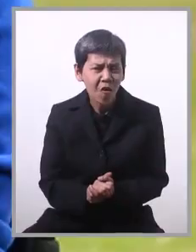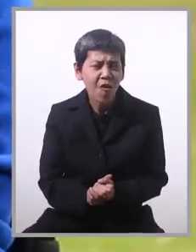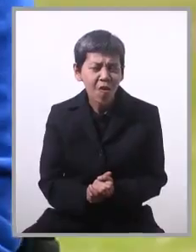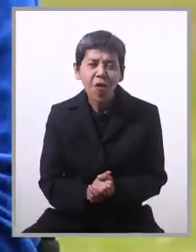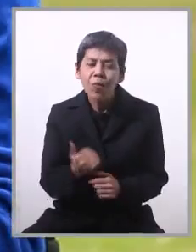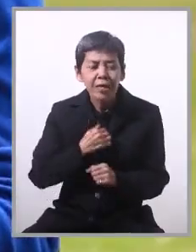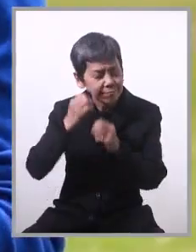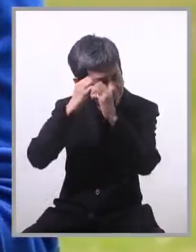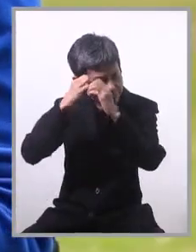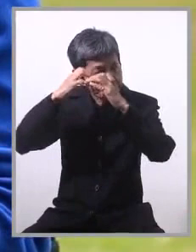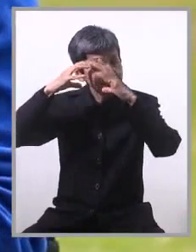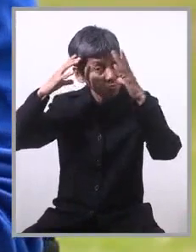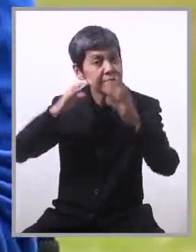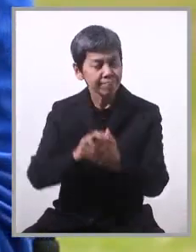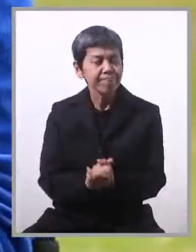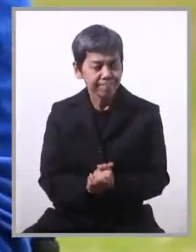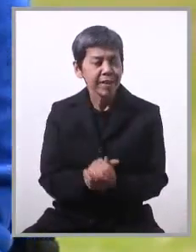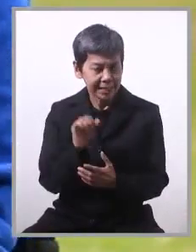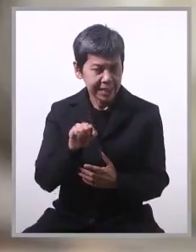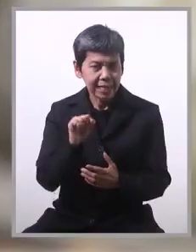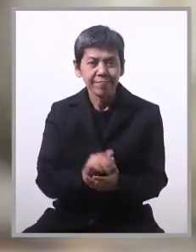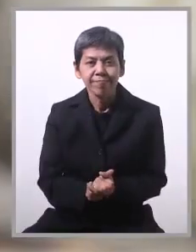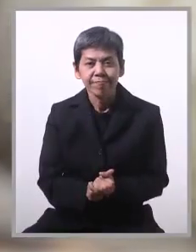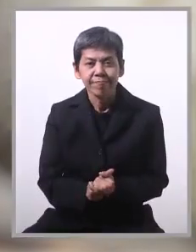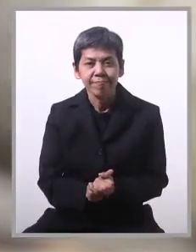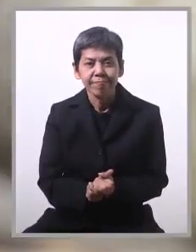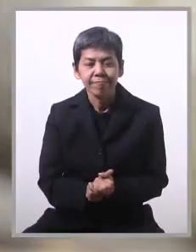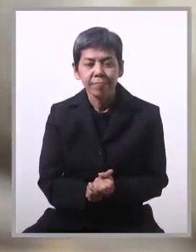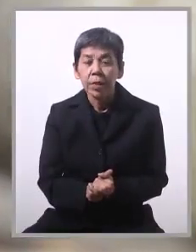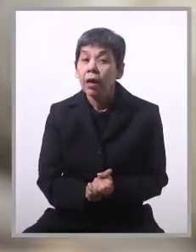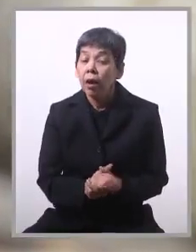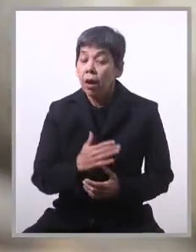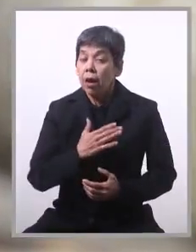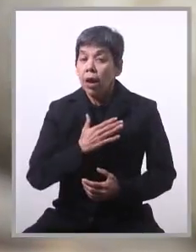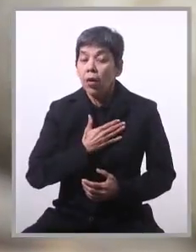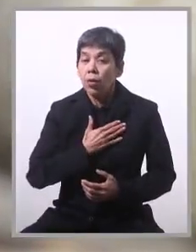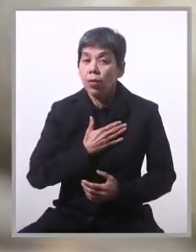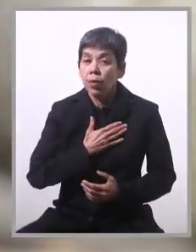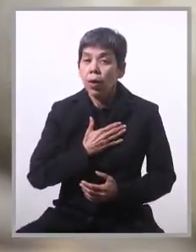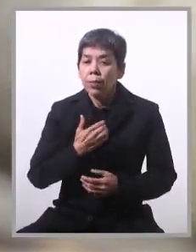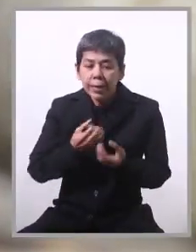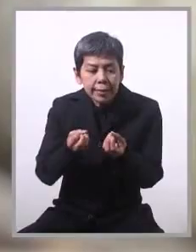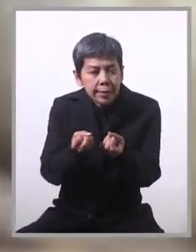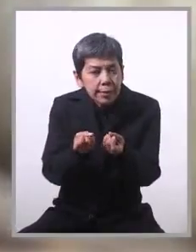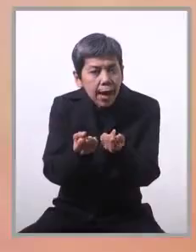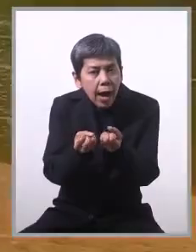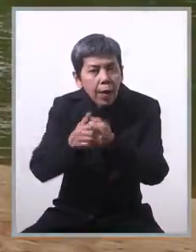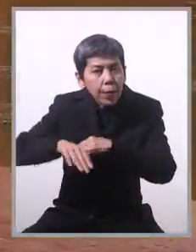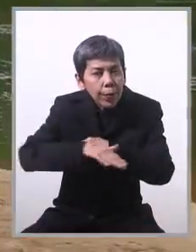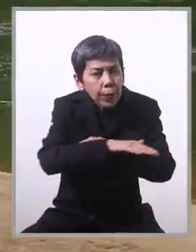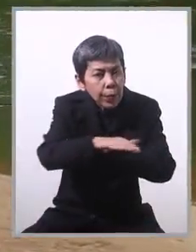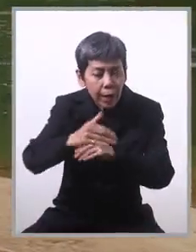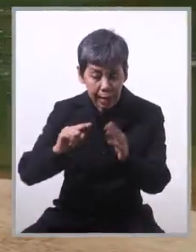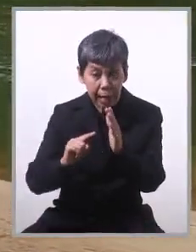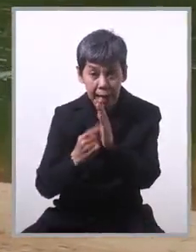มของอีสานนี้ก็คือเป็นฟินสโตน ธีมฟินสโตนค่ะแล้วบังเอิญเราได้มันมีหาดทรายใช่ไหม